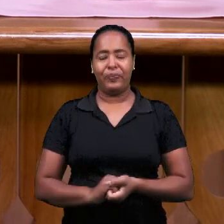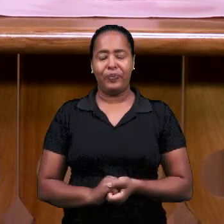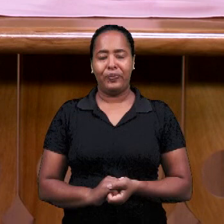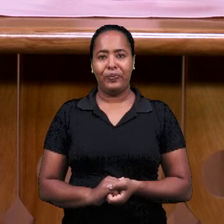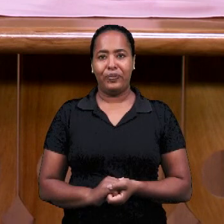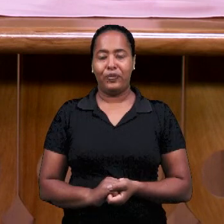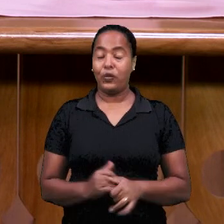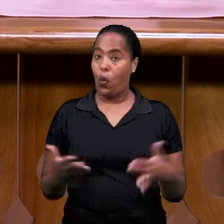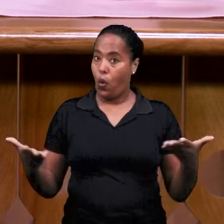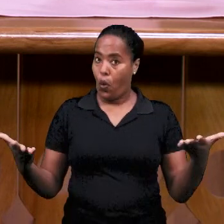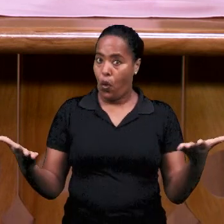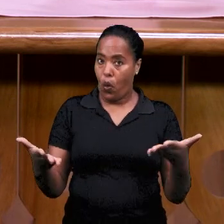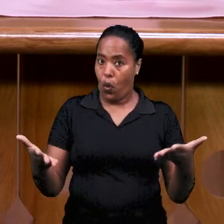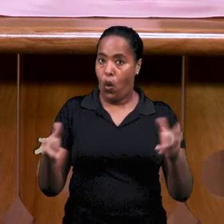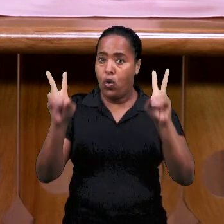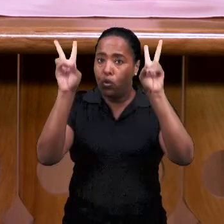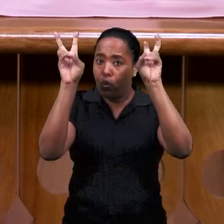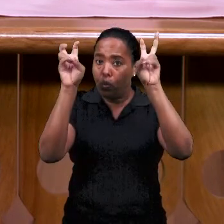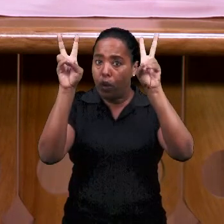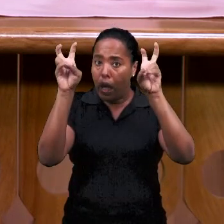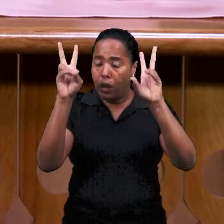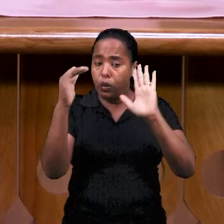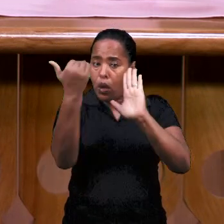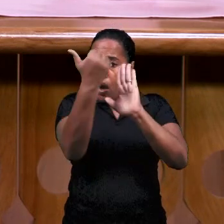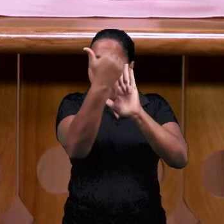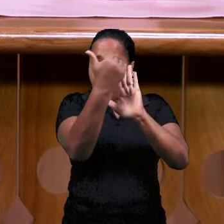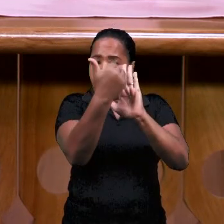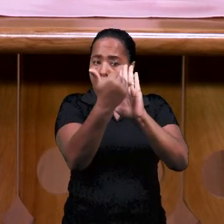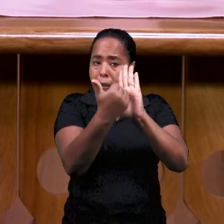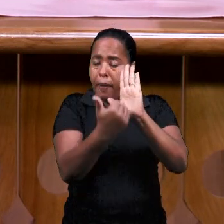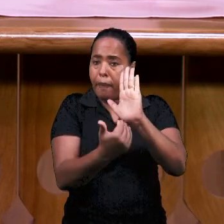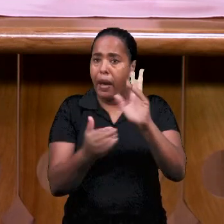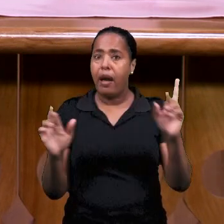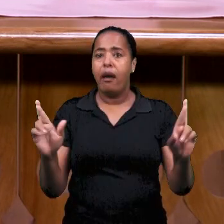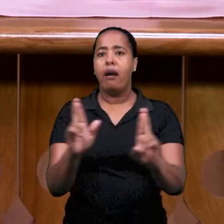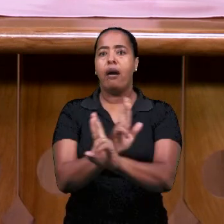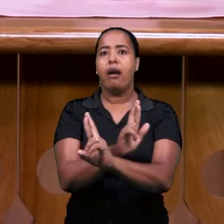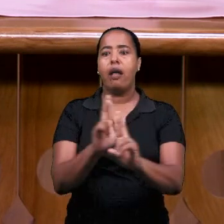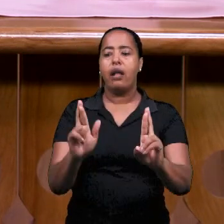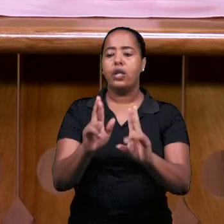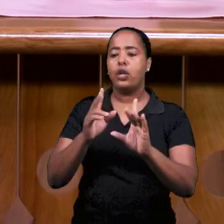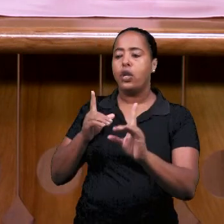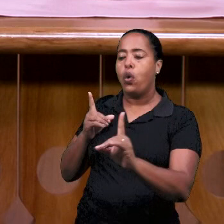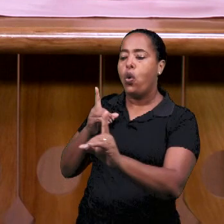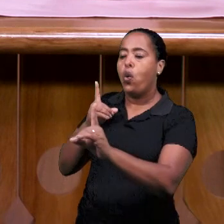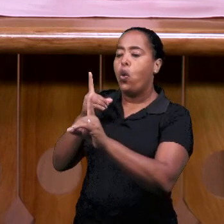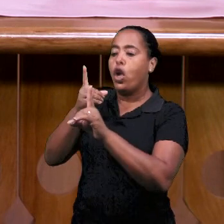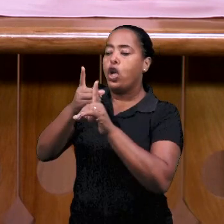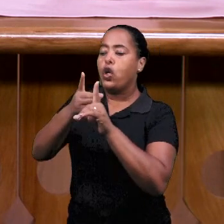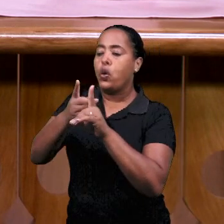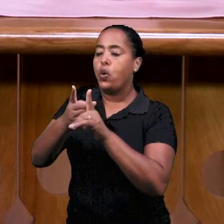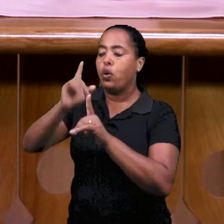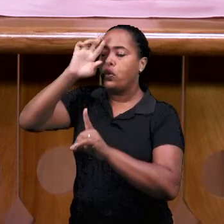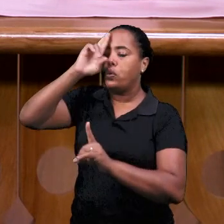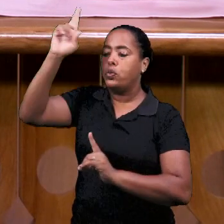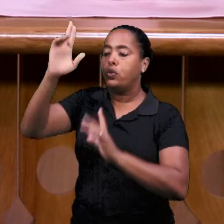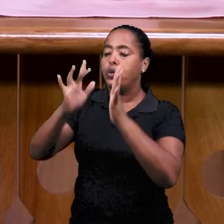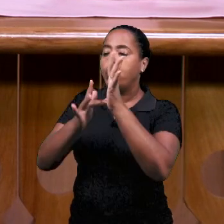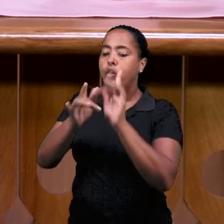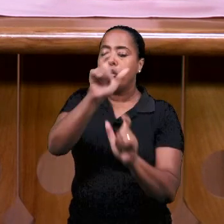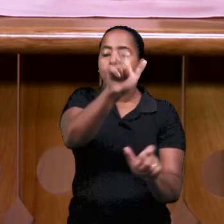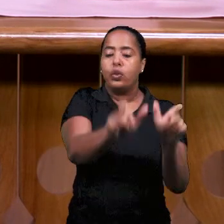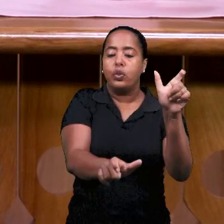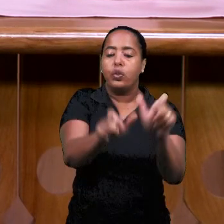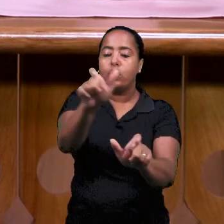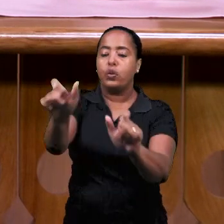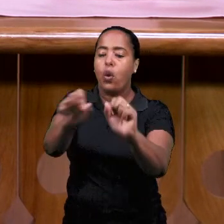biblique dominicale. Aujourd'hui, nous allons traiter dans cette école biblique des sujets liés aux rencontres du Seigneur Jésus